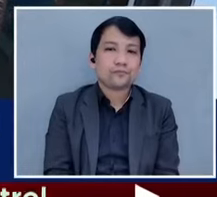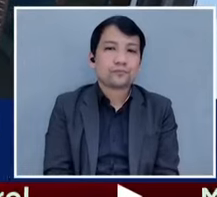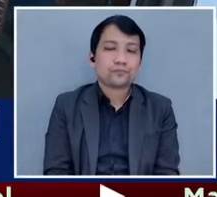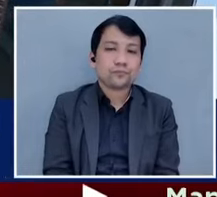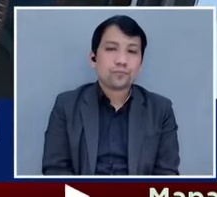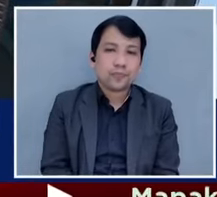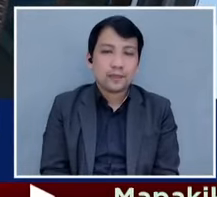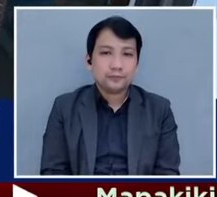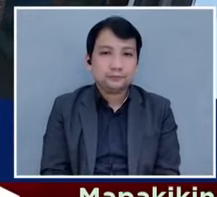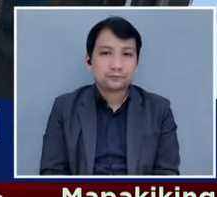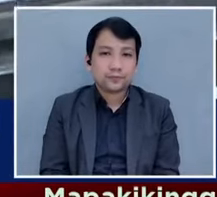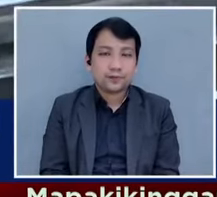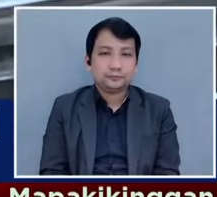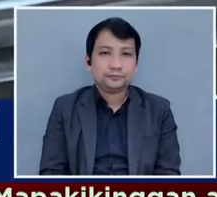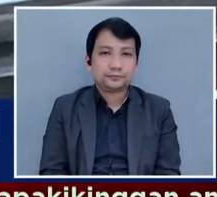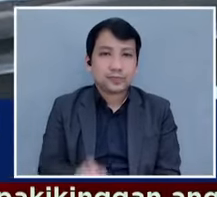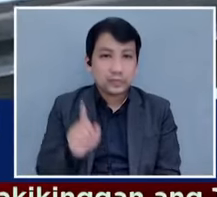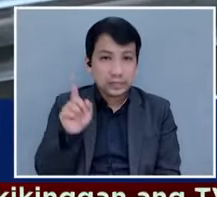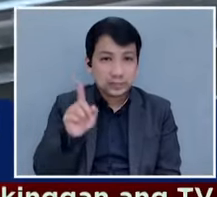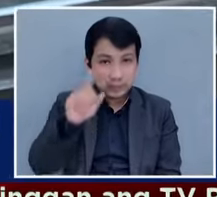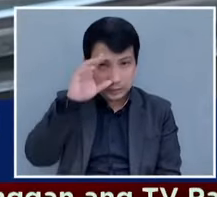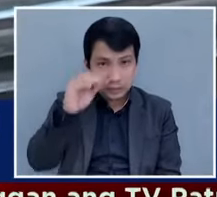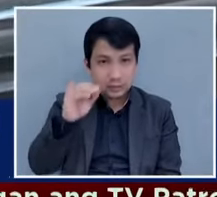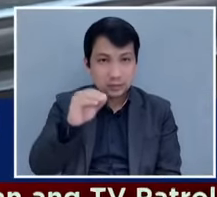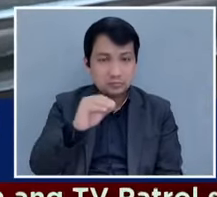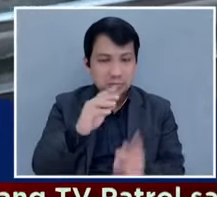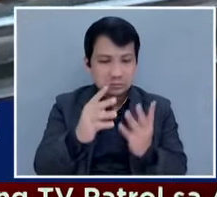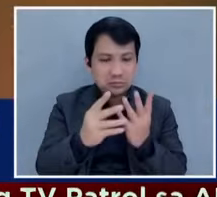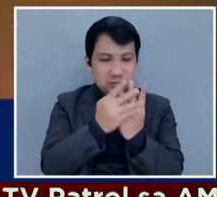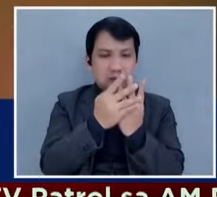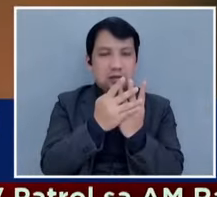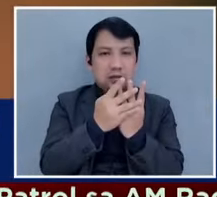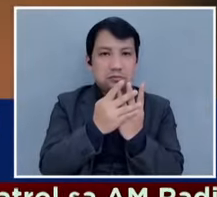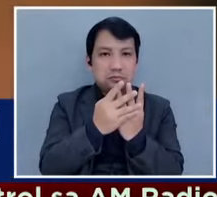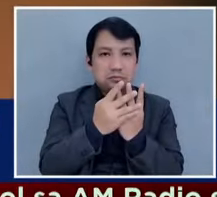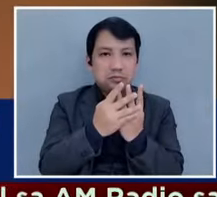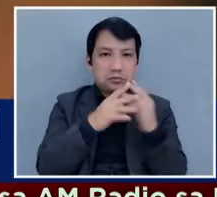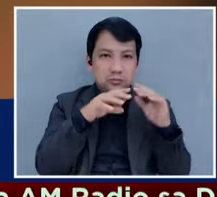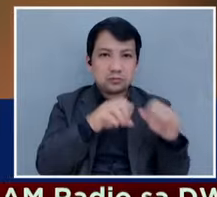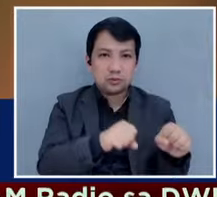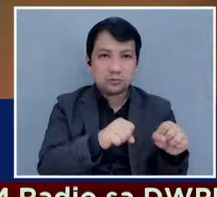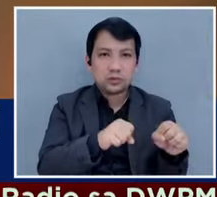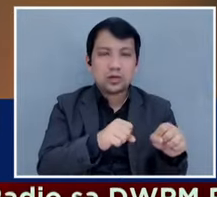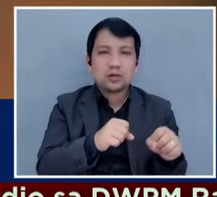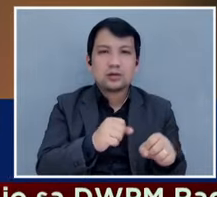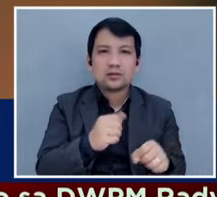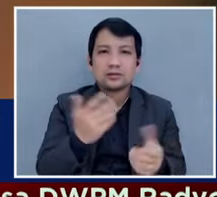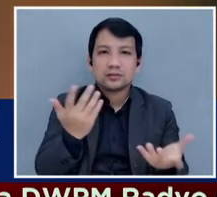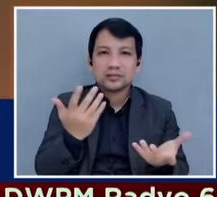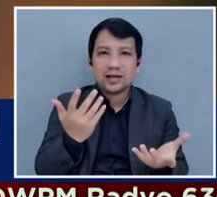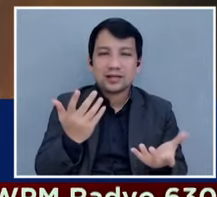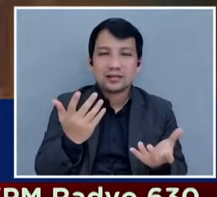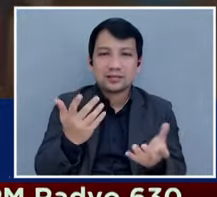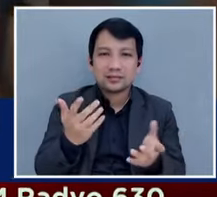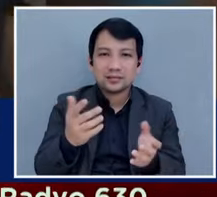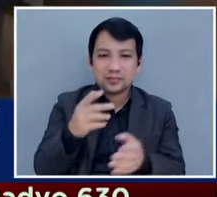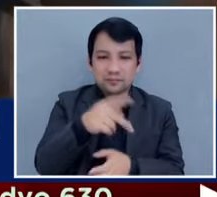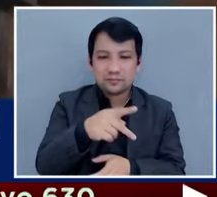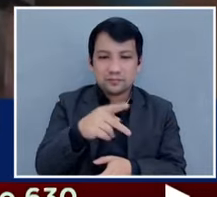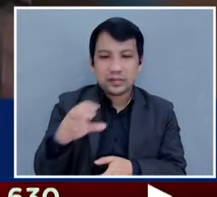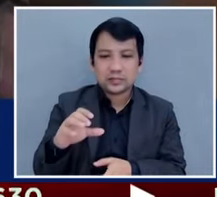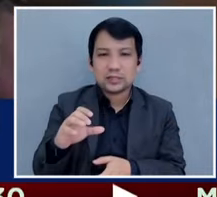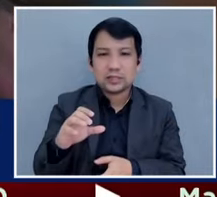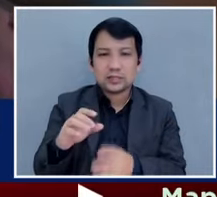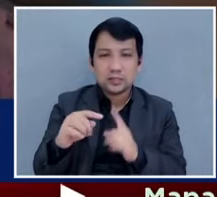Kulungan ng bagsak ng isang lalaki matapos mahulihan ng hinihinalang shabu sa loob ng Pasay City Public Cemetery Lunes ng gabi. Ayon